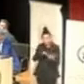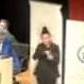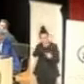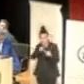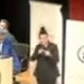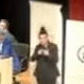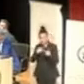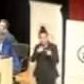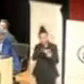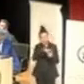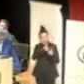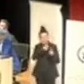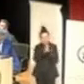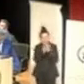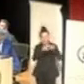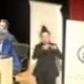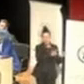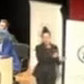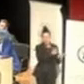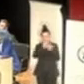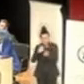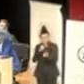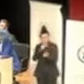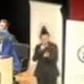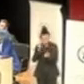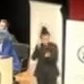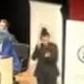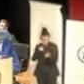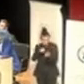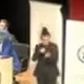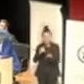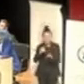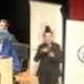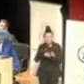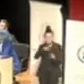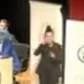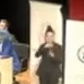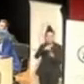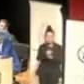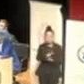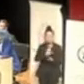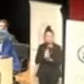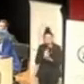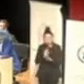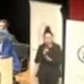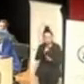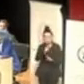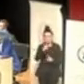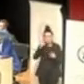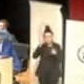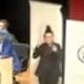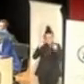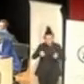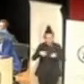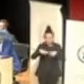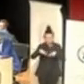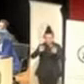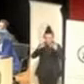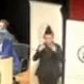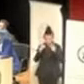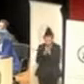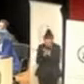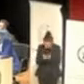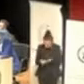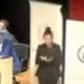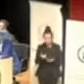buradaki sonuçlar sistemin belirlediği sonuçlardır. Sesli kitap arşivimizde başta sınavlara hazırlık kitapları olmak üzere güncel